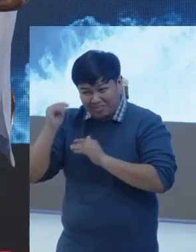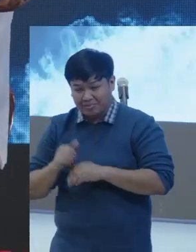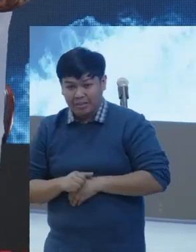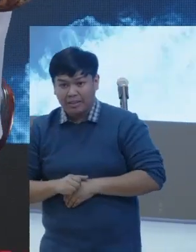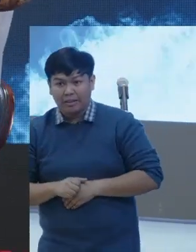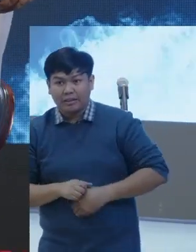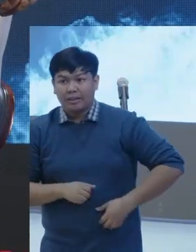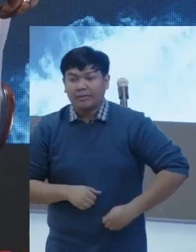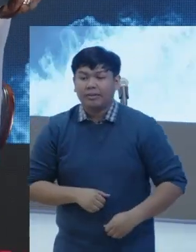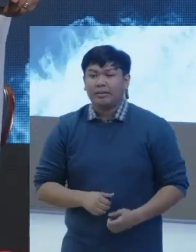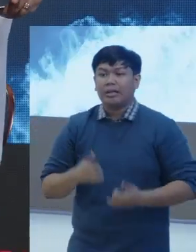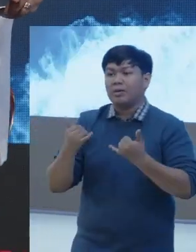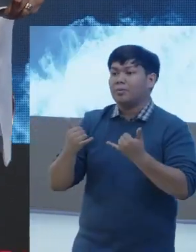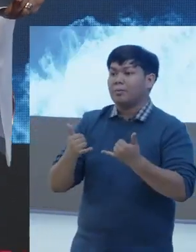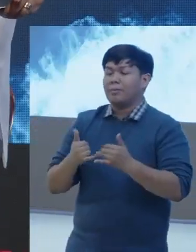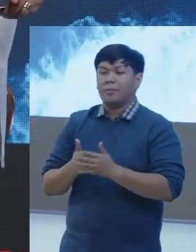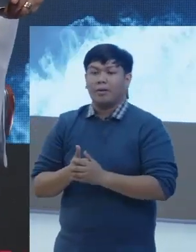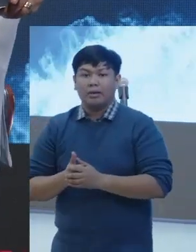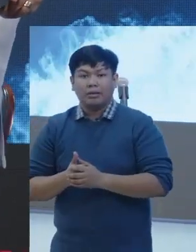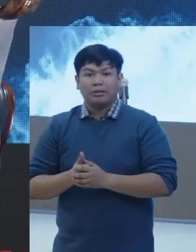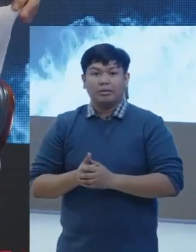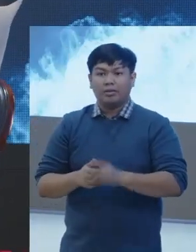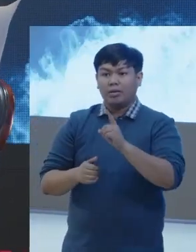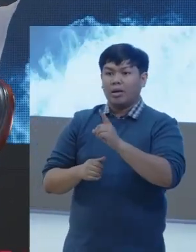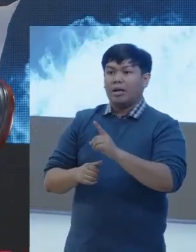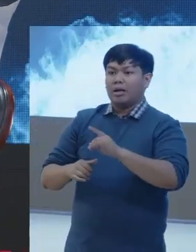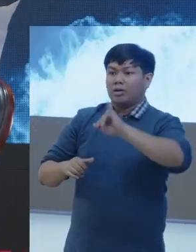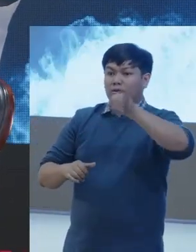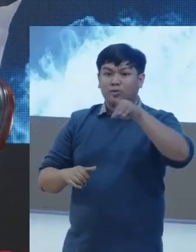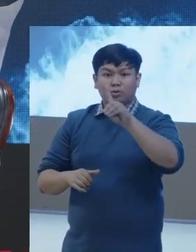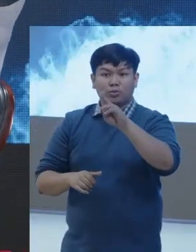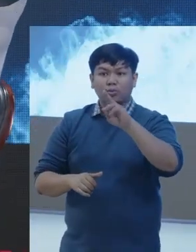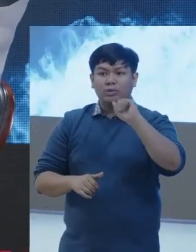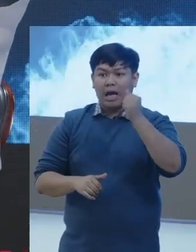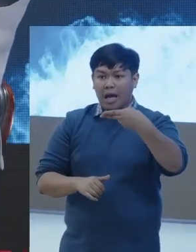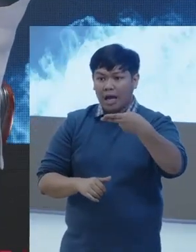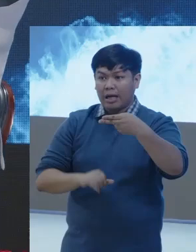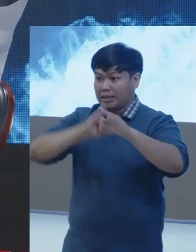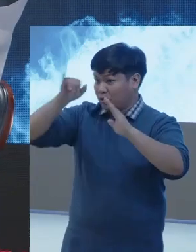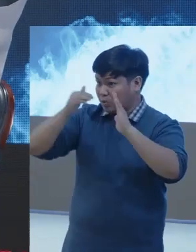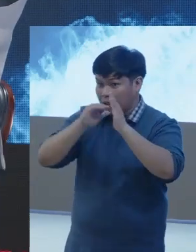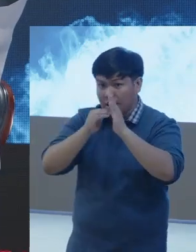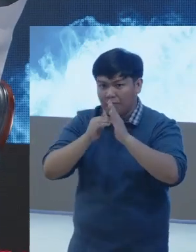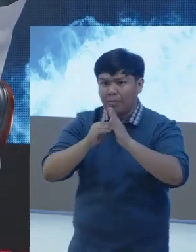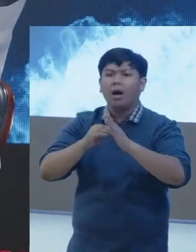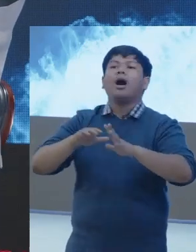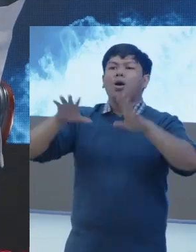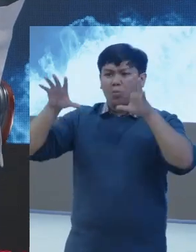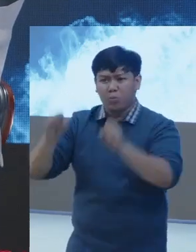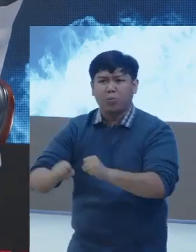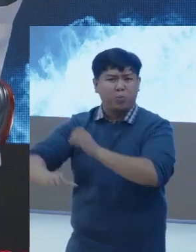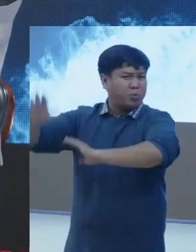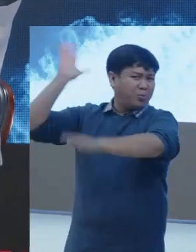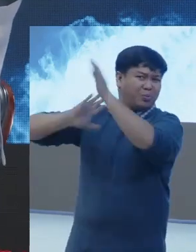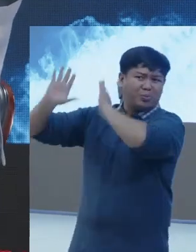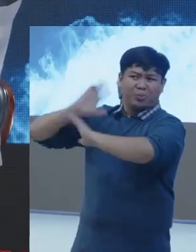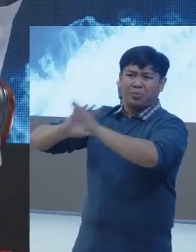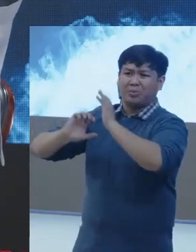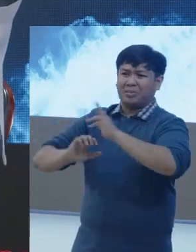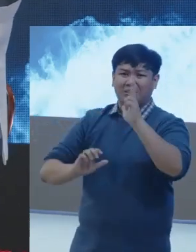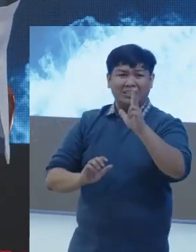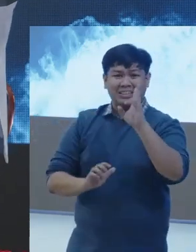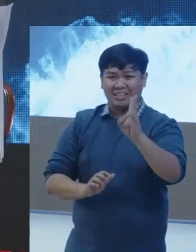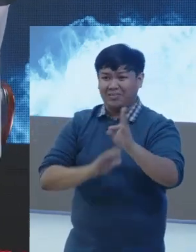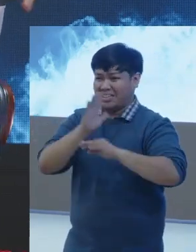Pero ang Nineveh, for 150 years, dahil sila ay nagsisi, nagbago, nagpakumbaba sa